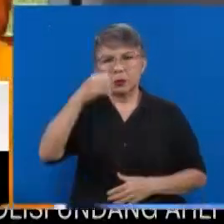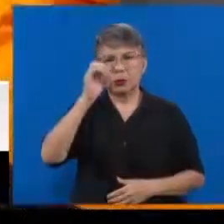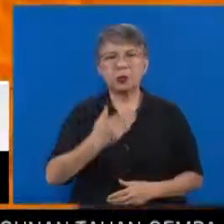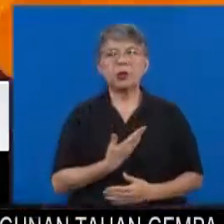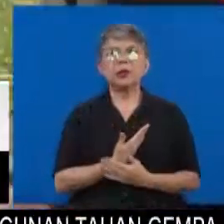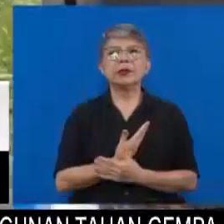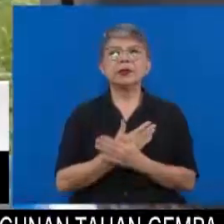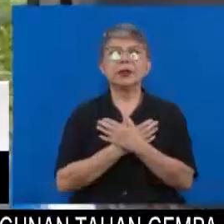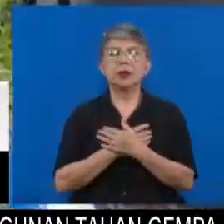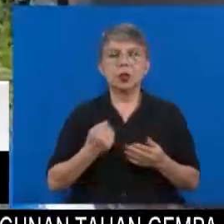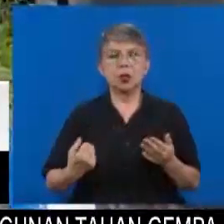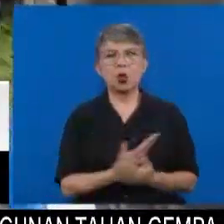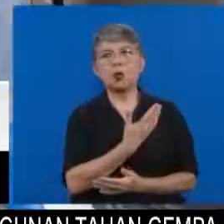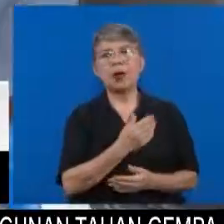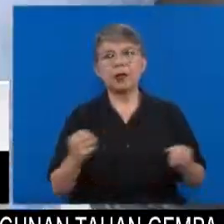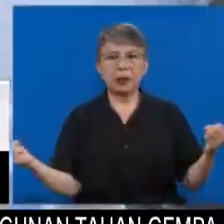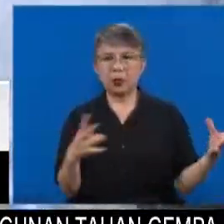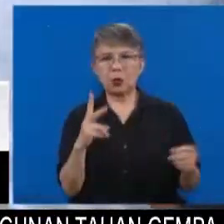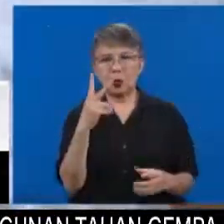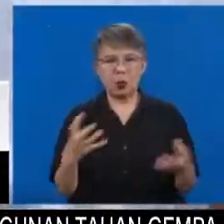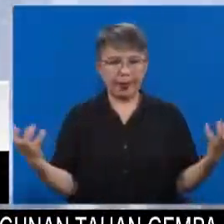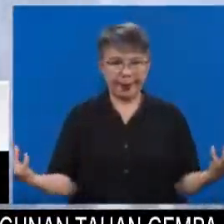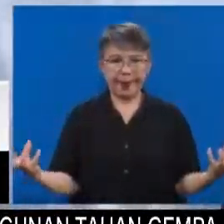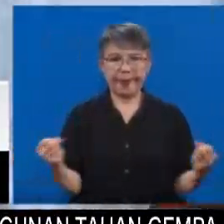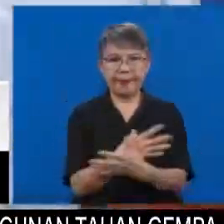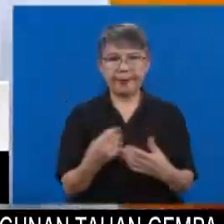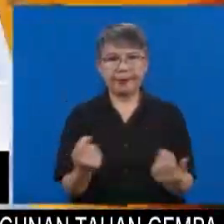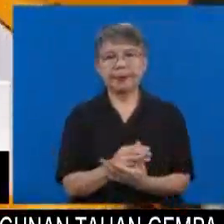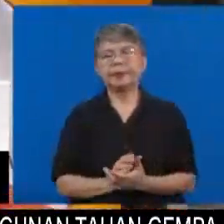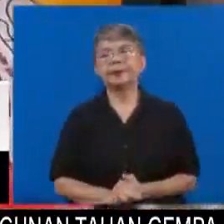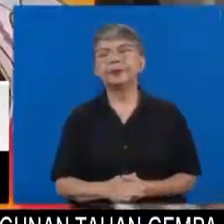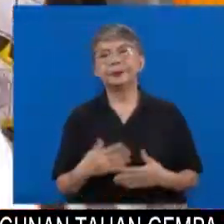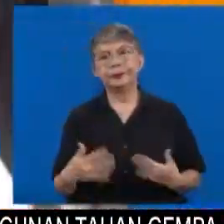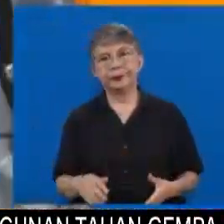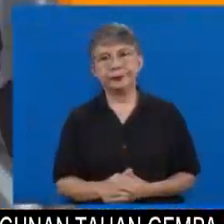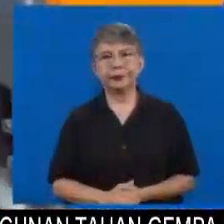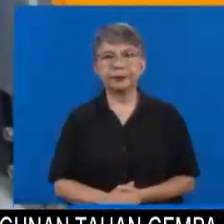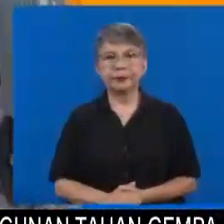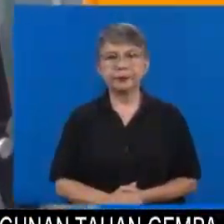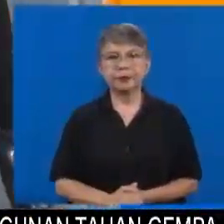jasad tersebut adalah korban tawuran antar geng. Tim Liputan CNN Indonesia.